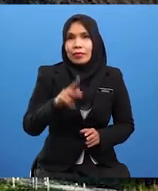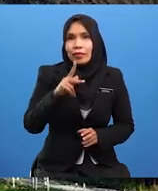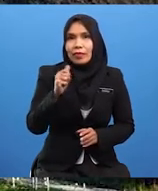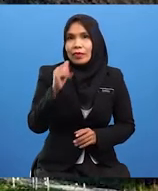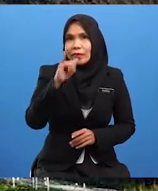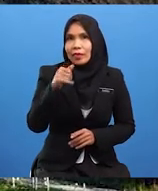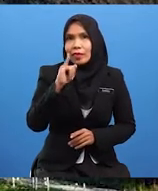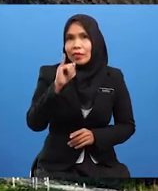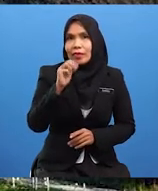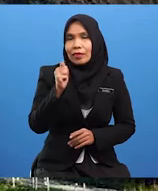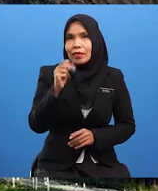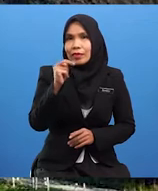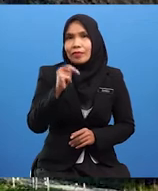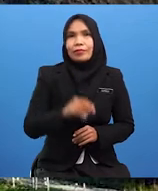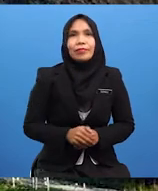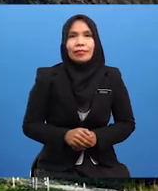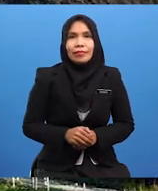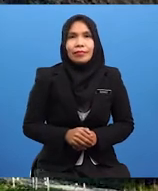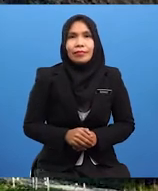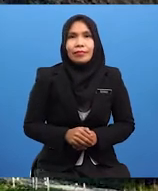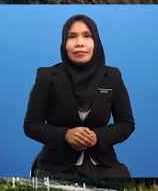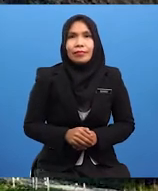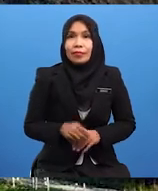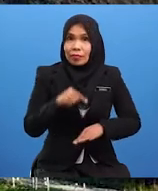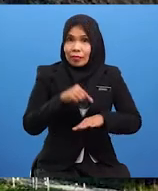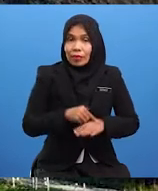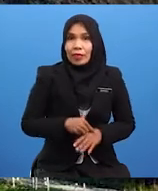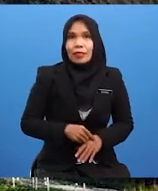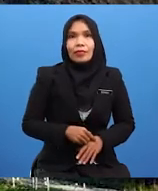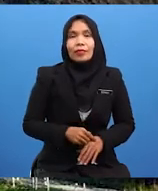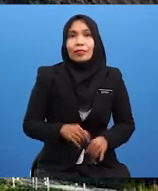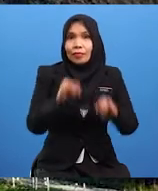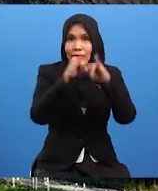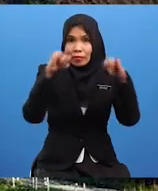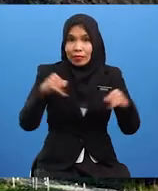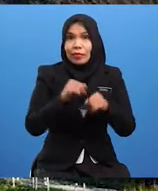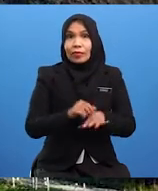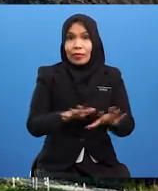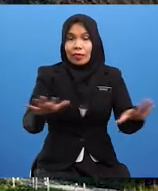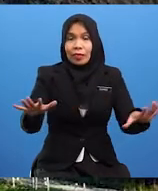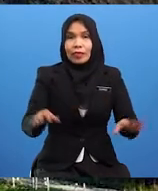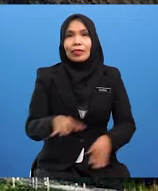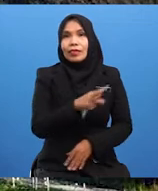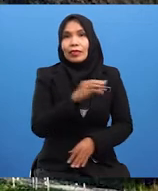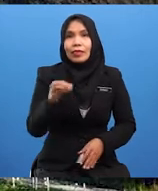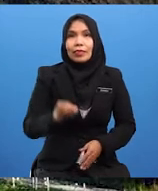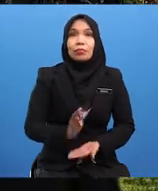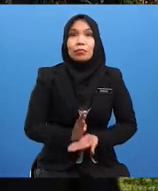dengan lebih lanjut melalui carian dalam internet serta bantuan guru-guru di